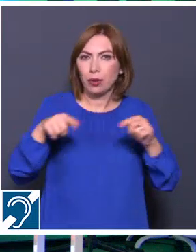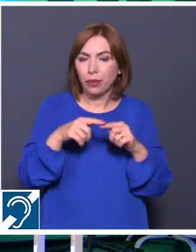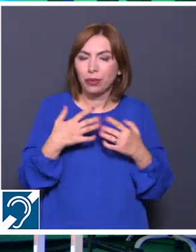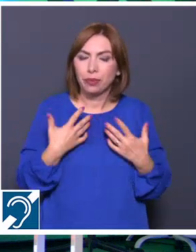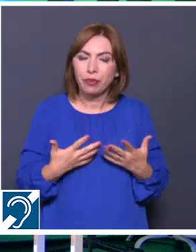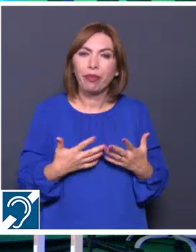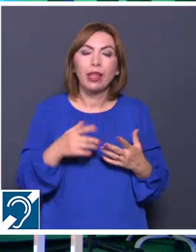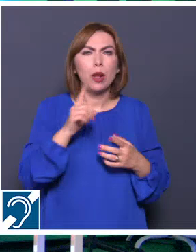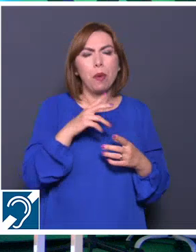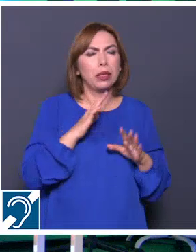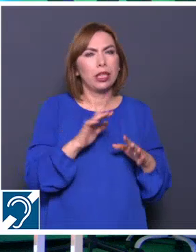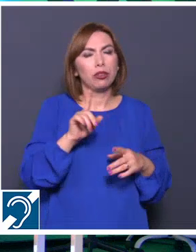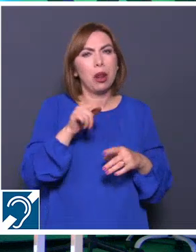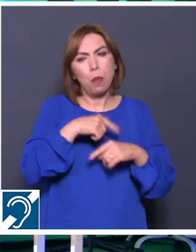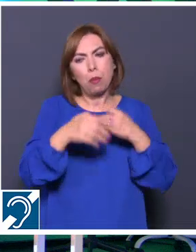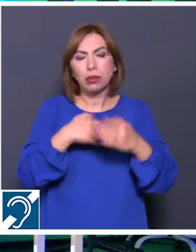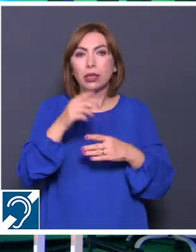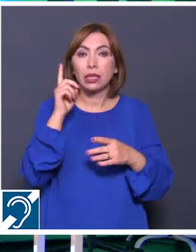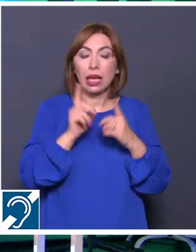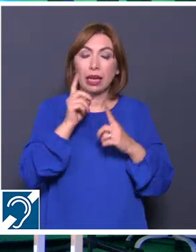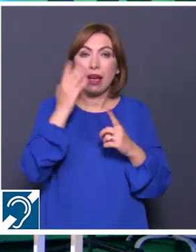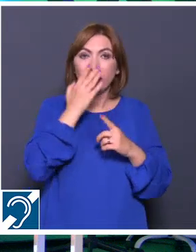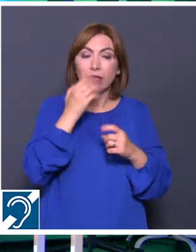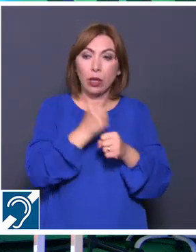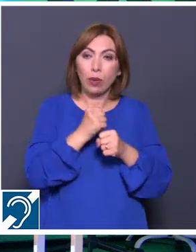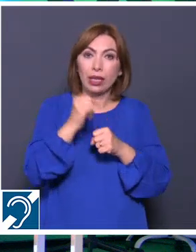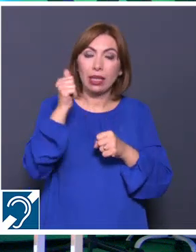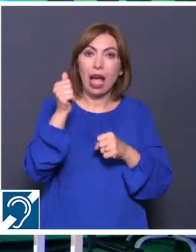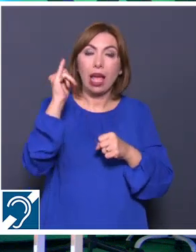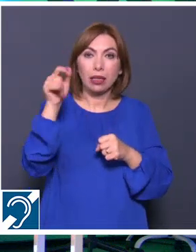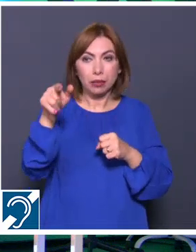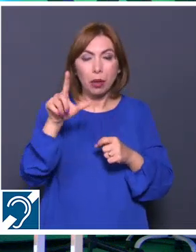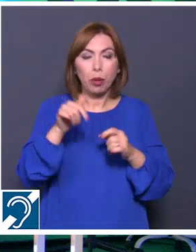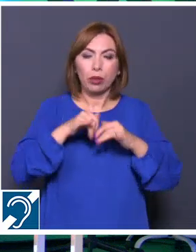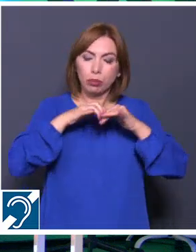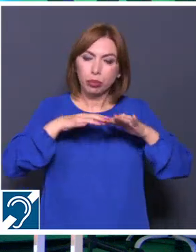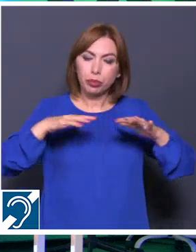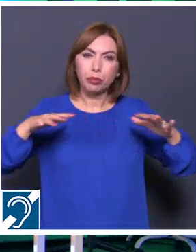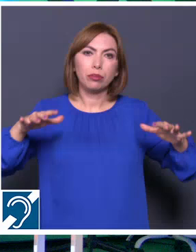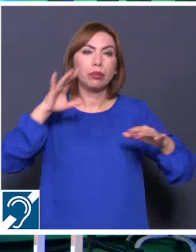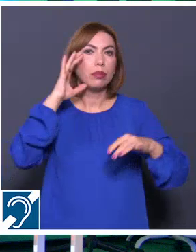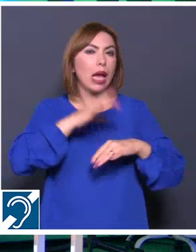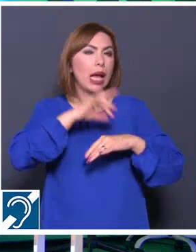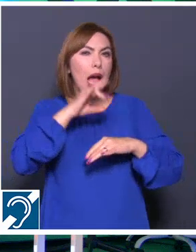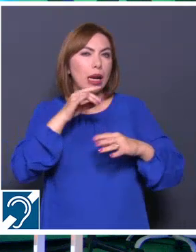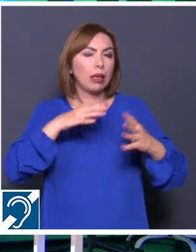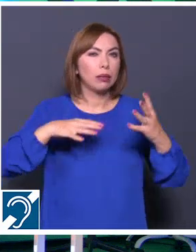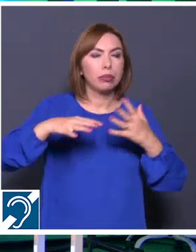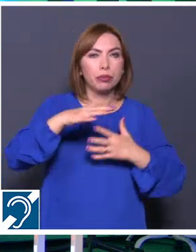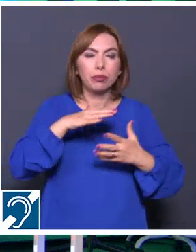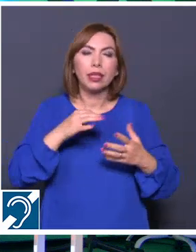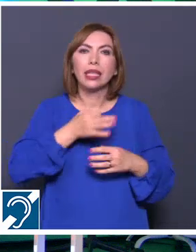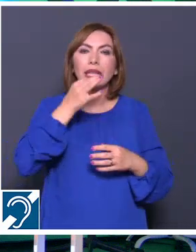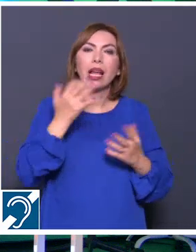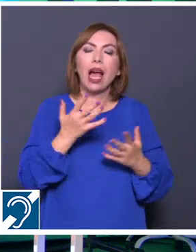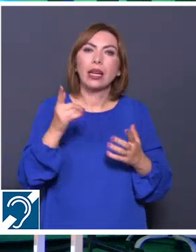că la un moment dat, dacă te înveți să lucrezi cu AI-ul, poți să îți extinzi procesul creativ. Cel puțin declarația